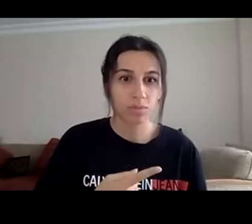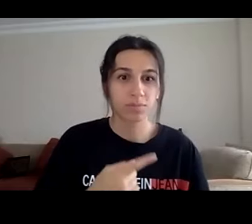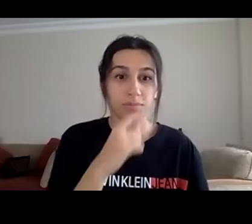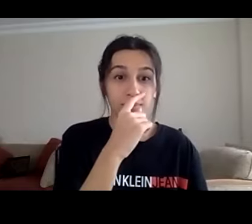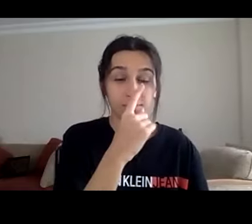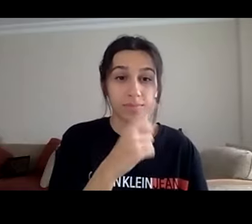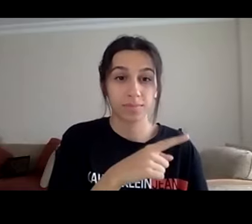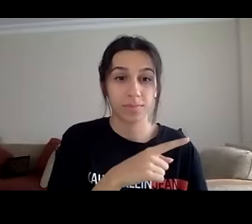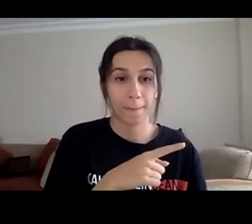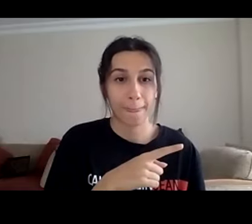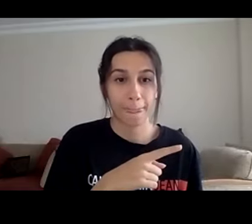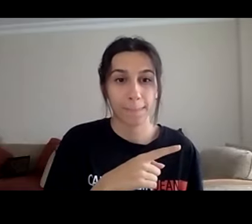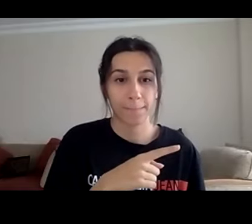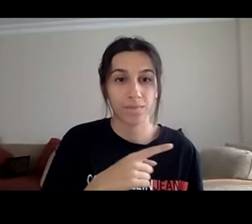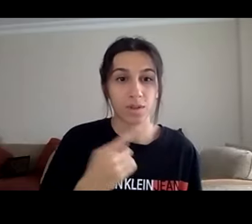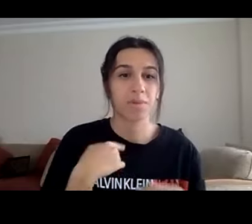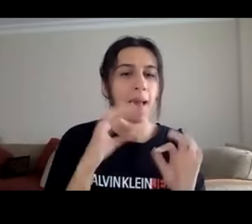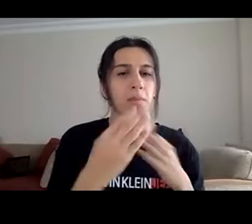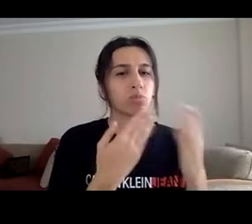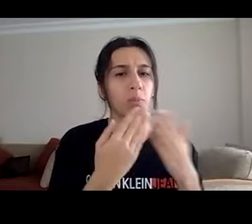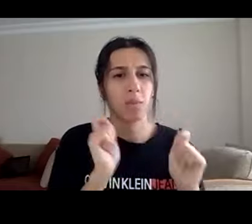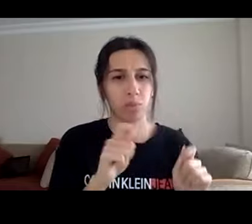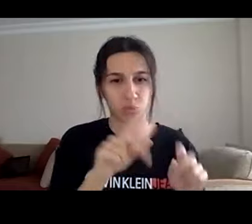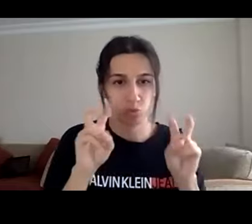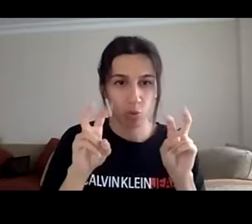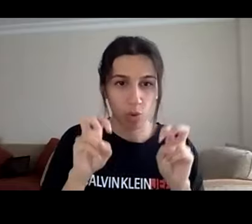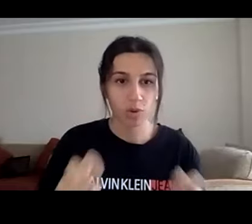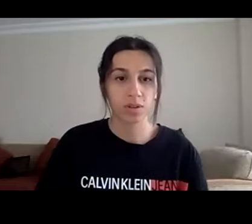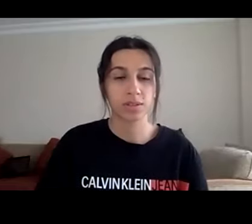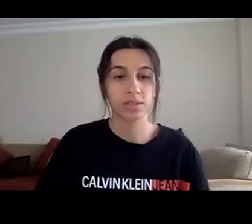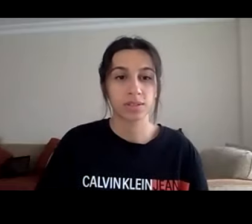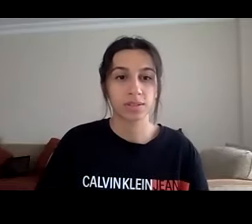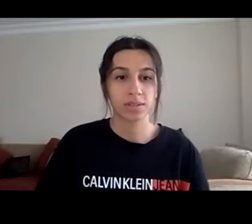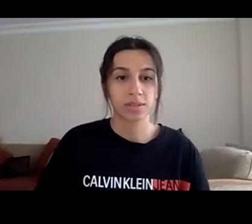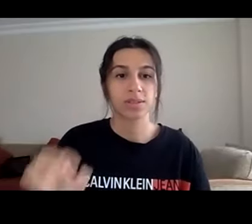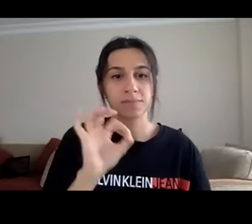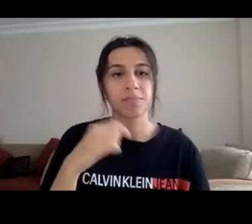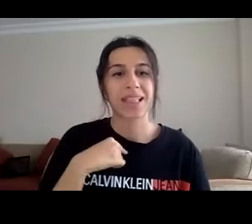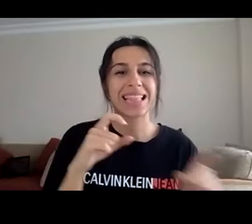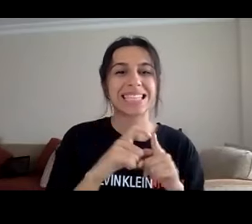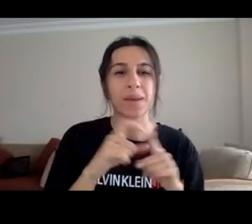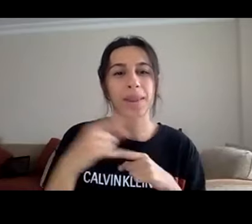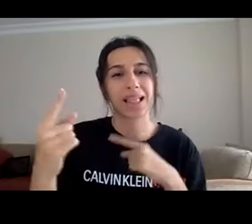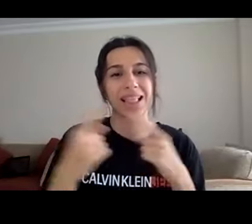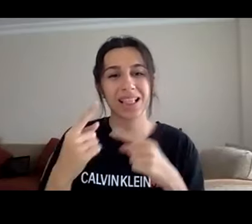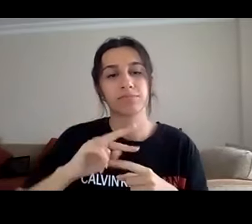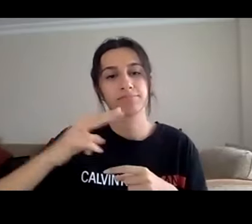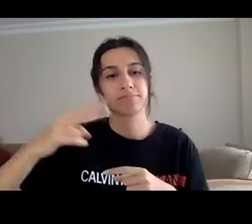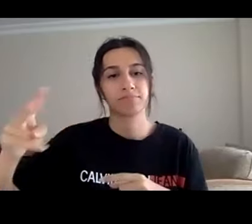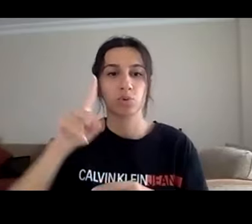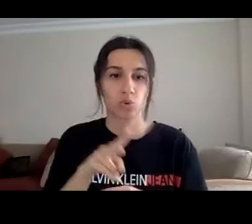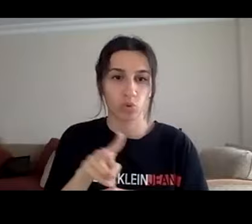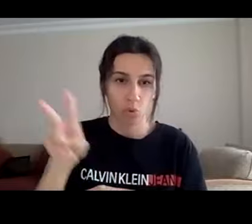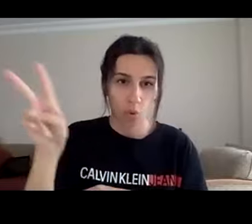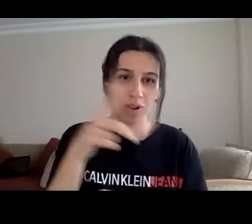olan arkadaşlarla bu sohbetleri sıklıkla yapıyoruz. Benimkisi hakikaten disiplinler arası geçerek ilerleyen bir yolculuk. Sizin de